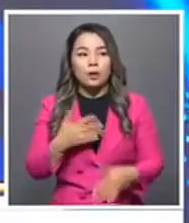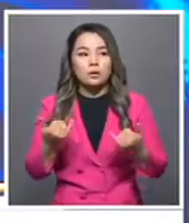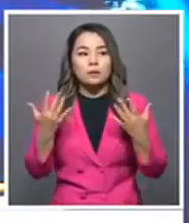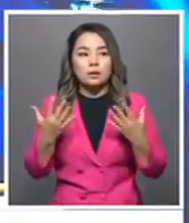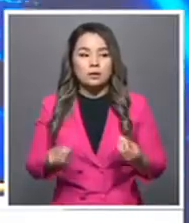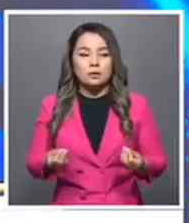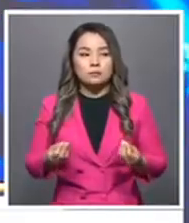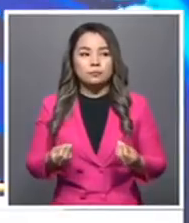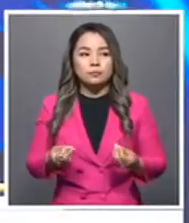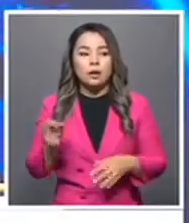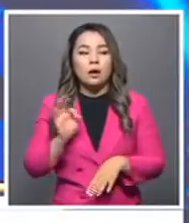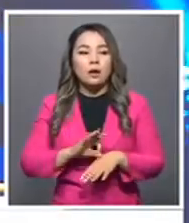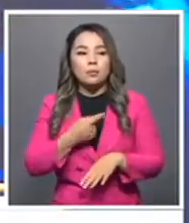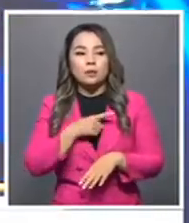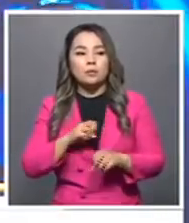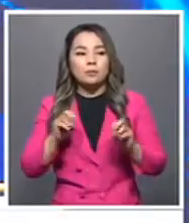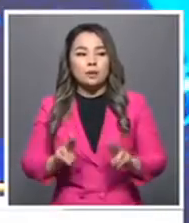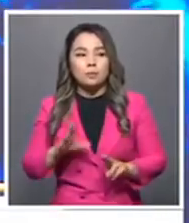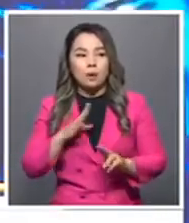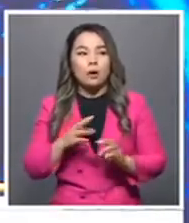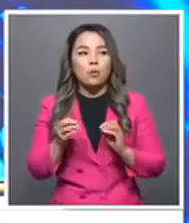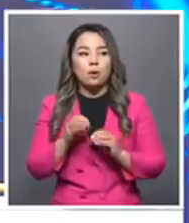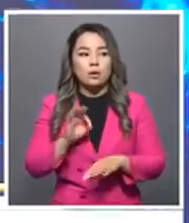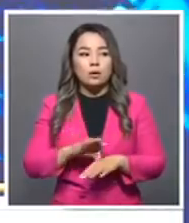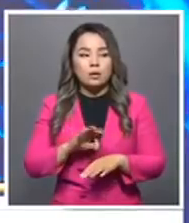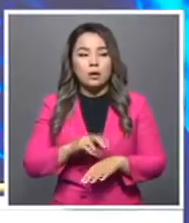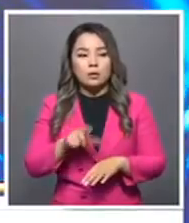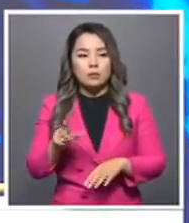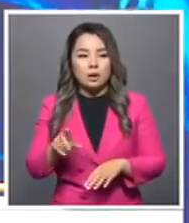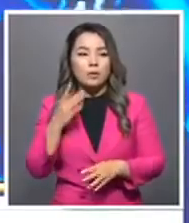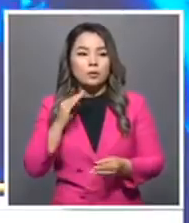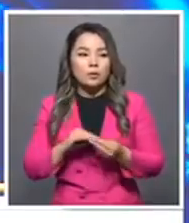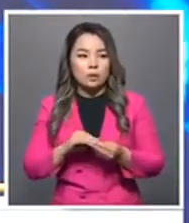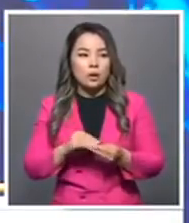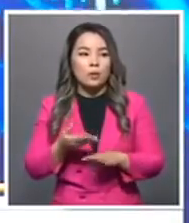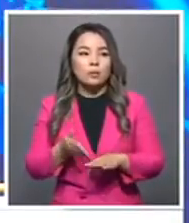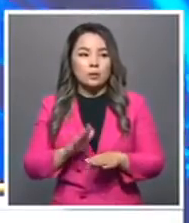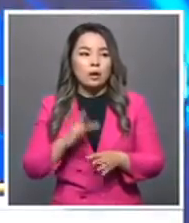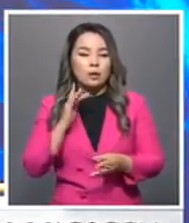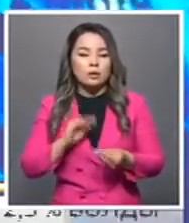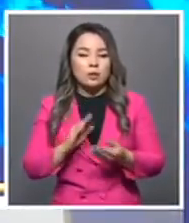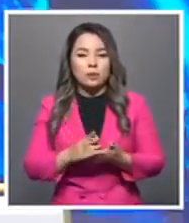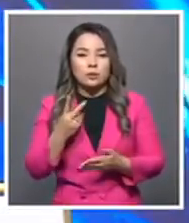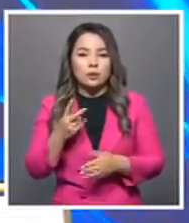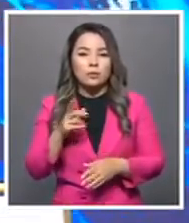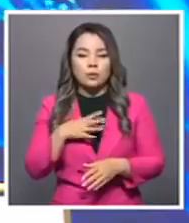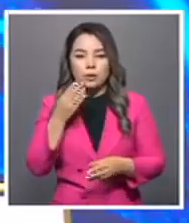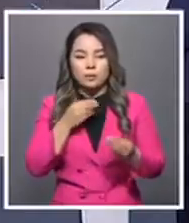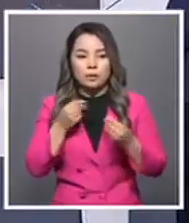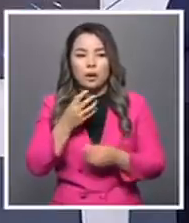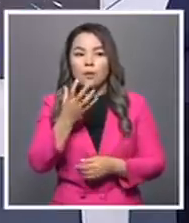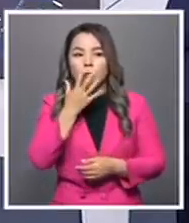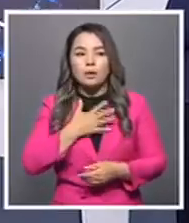Қазіргі таңда ауырханаларда 10 науқас тұрақты ауыр халде. Оның екеуі жасанды